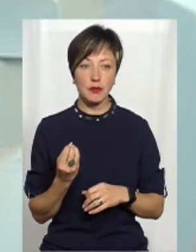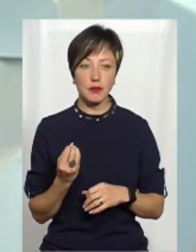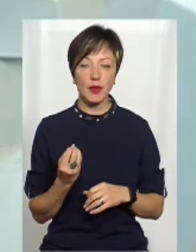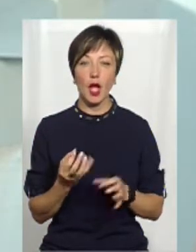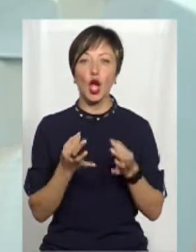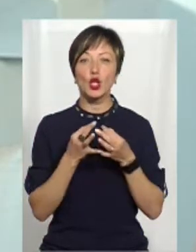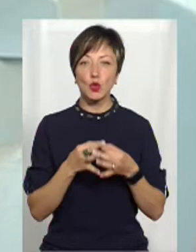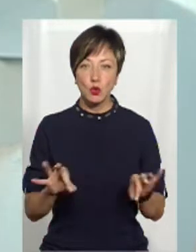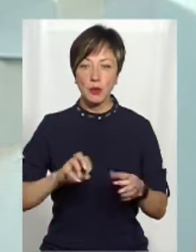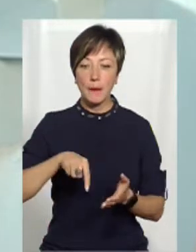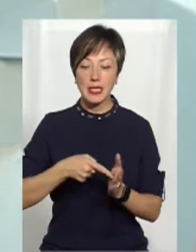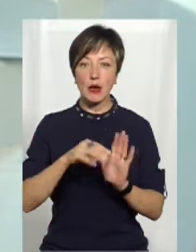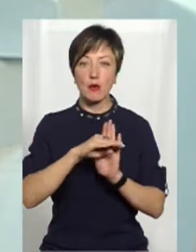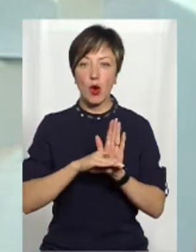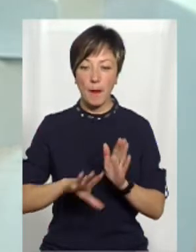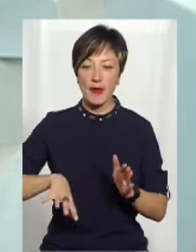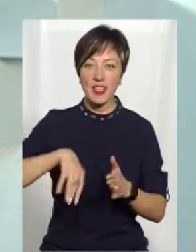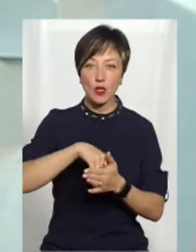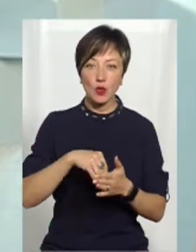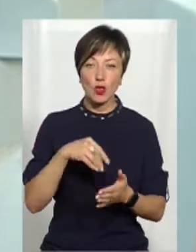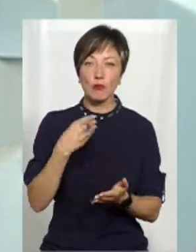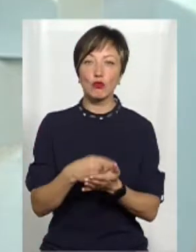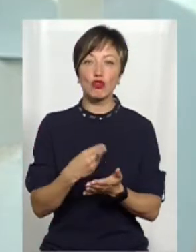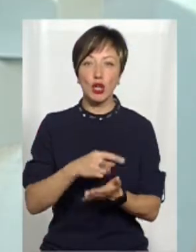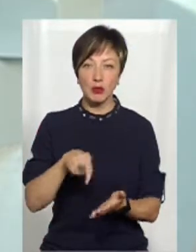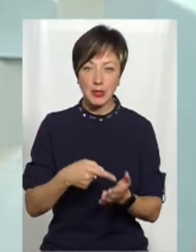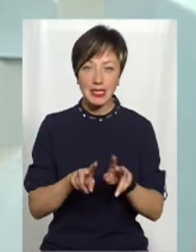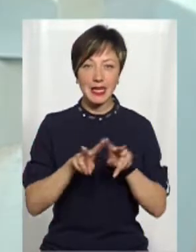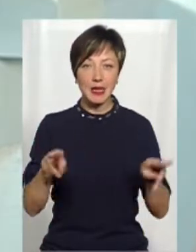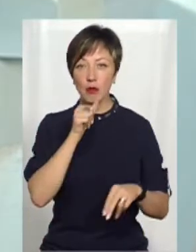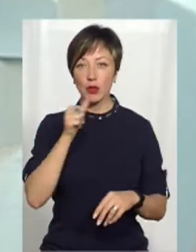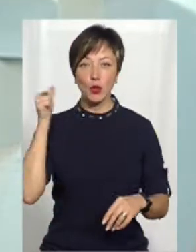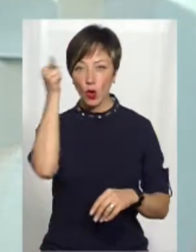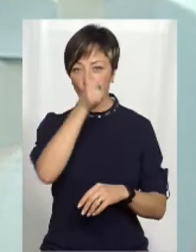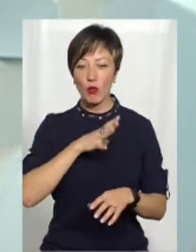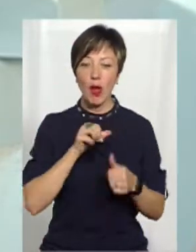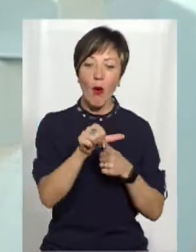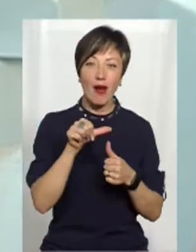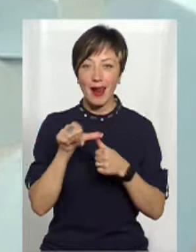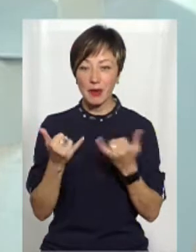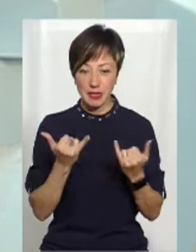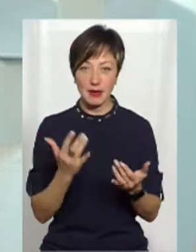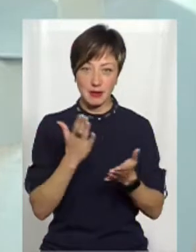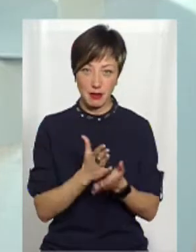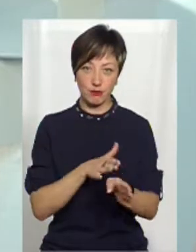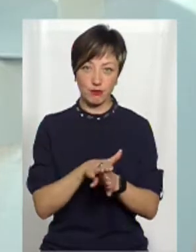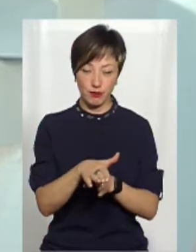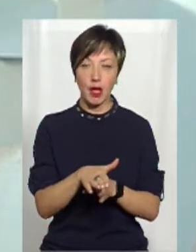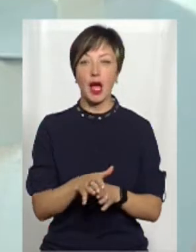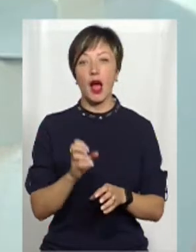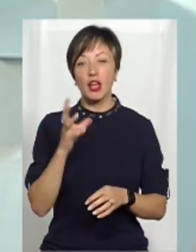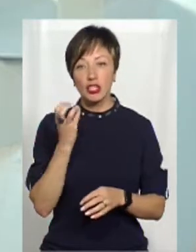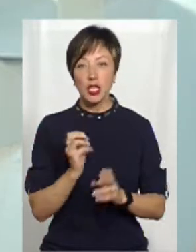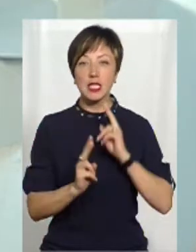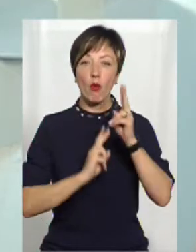доступні міські програми, які фінансуються з міського бюджету, так само минулого року були лише окремі. Ну, але щодо зауважень, то